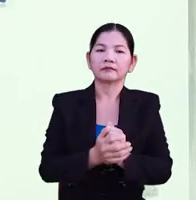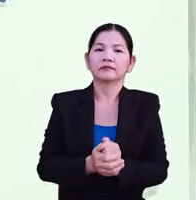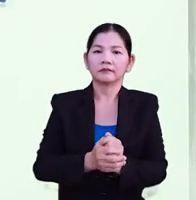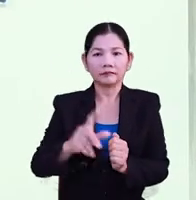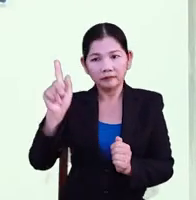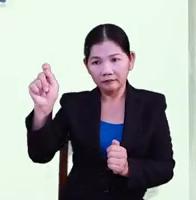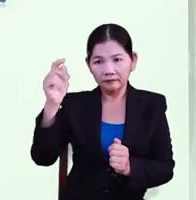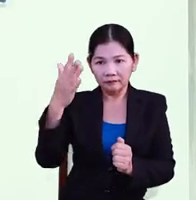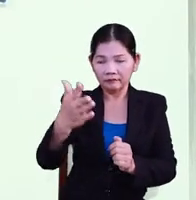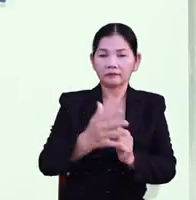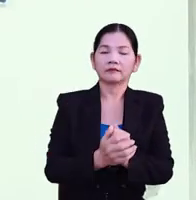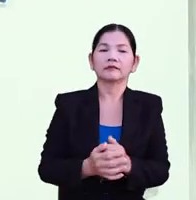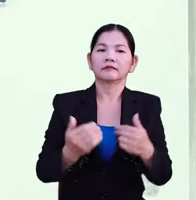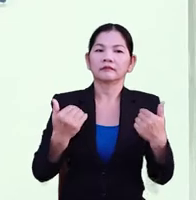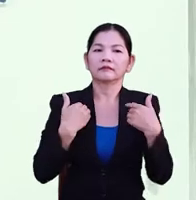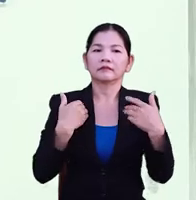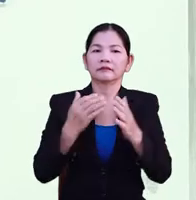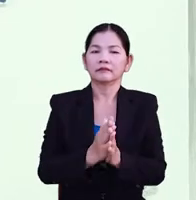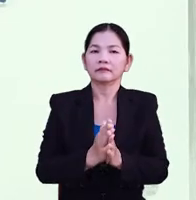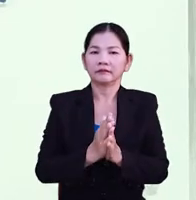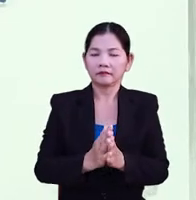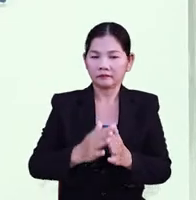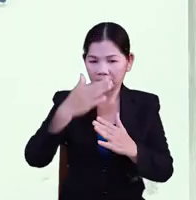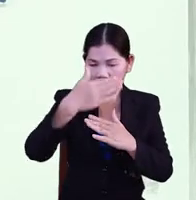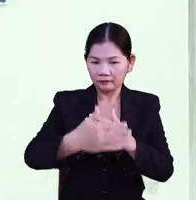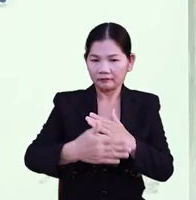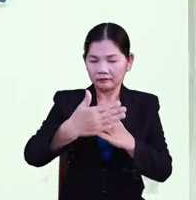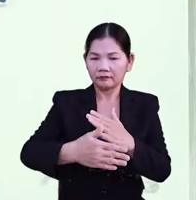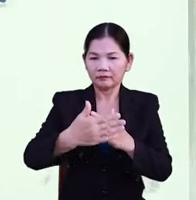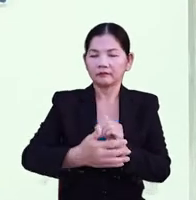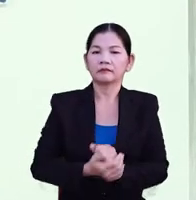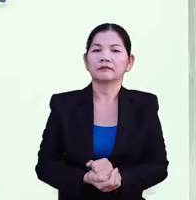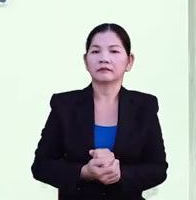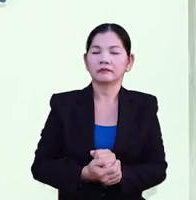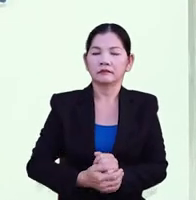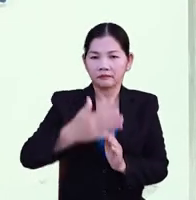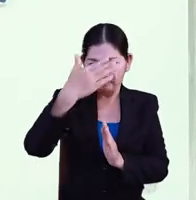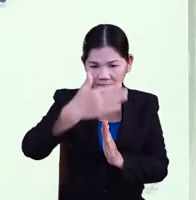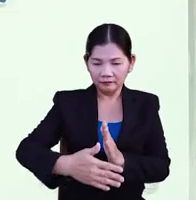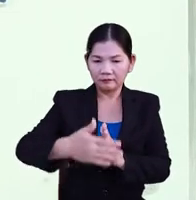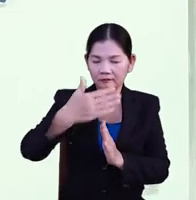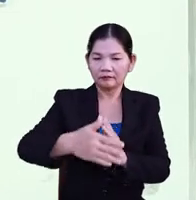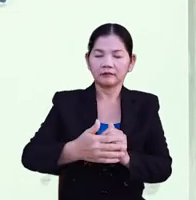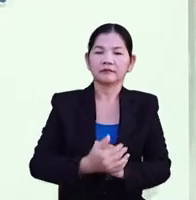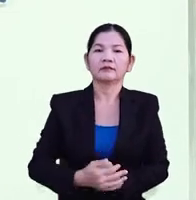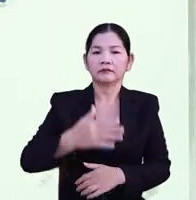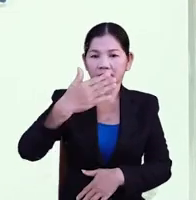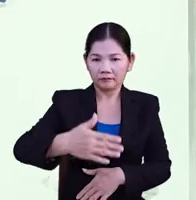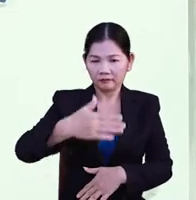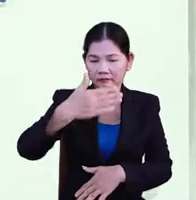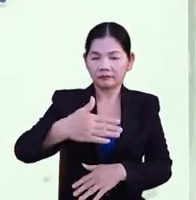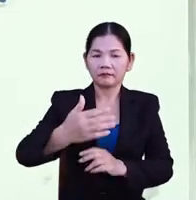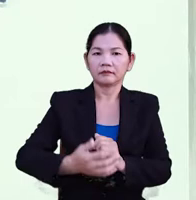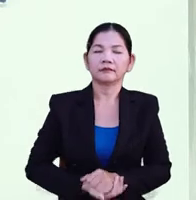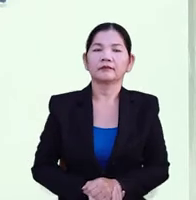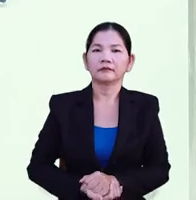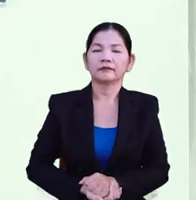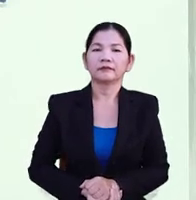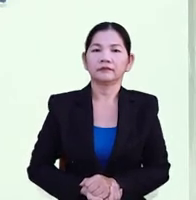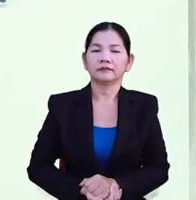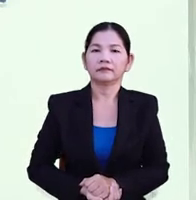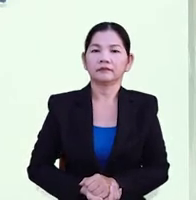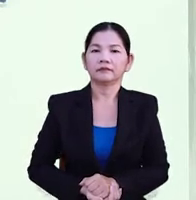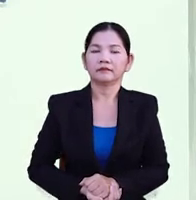ណានៅមុខណាកូនណាតារូបណានៅមុខតោះឥឡូវនេះកូនកូ